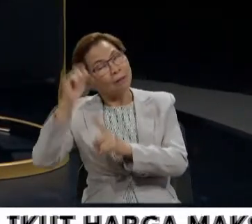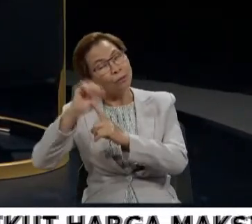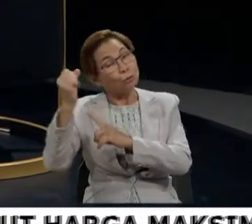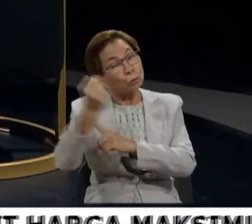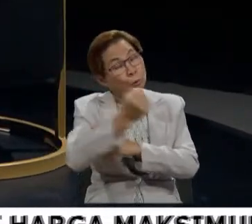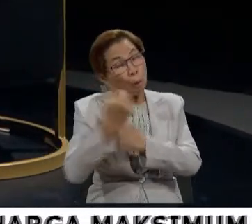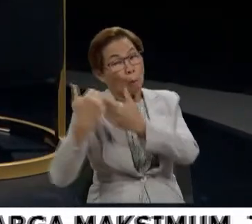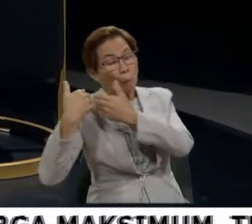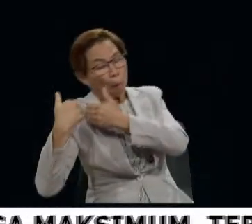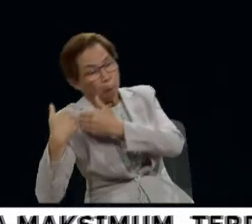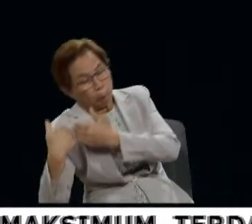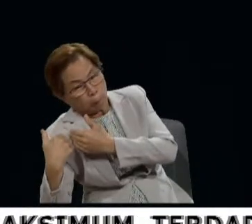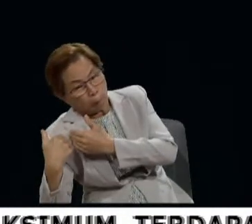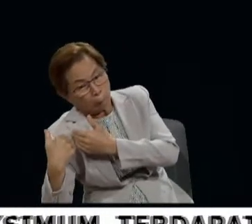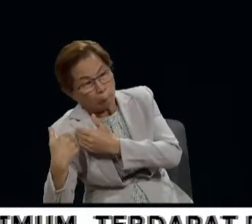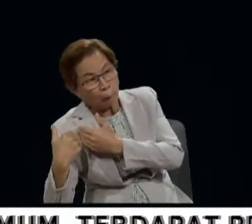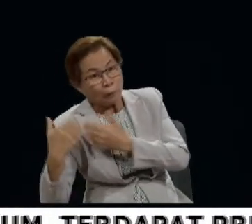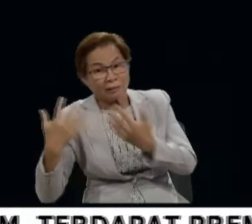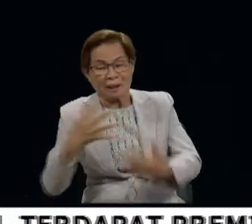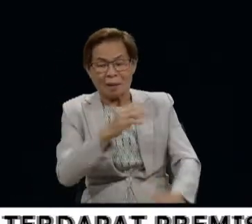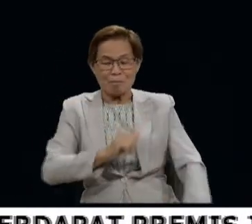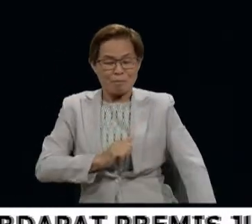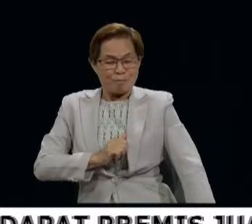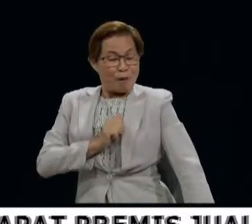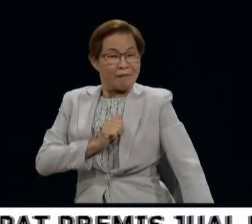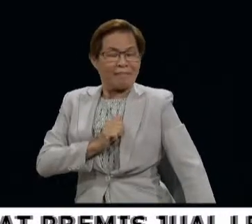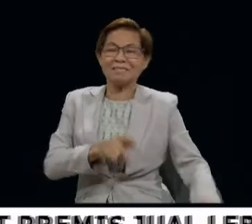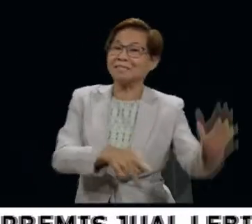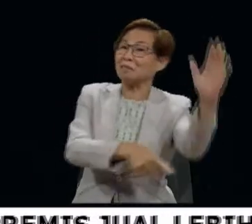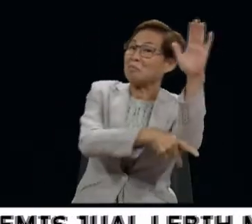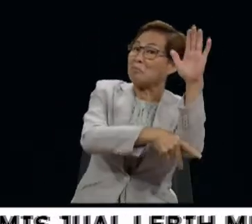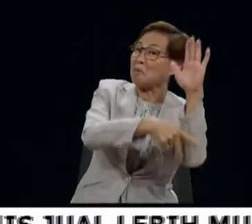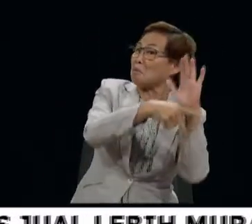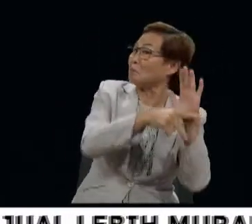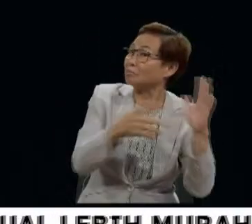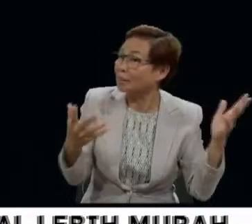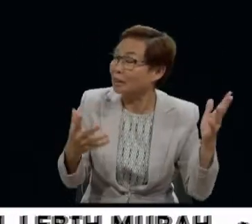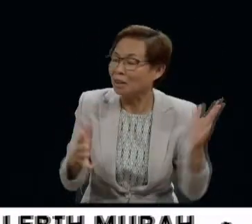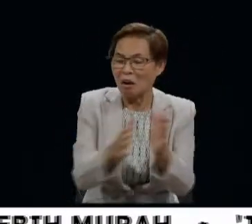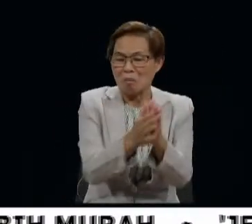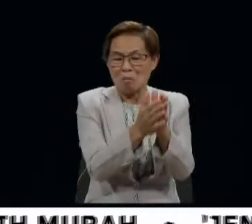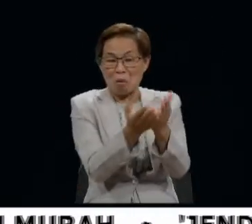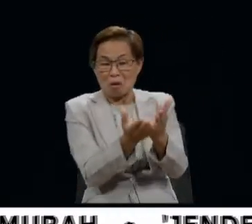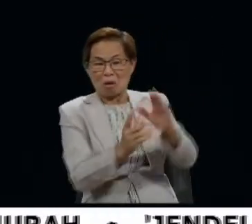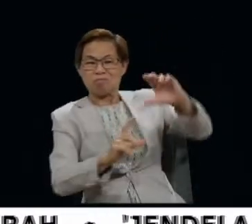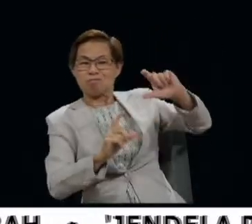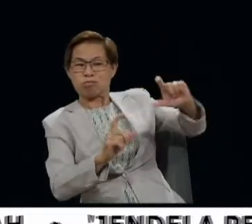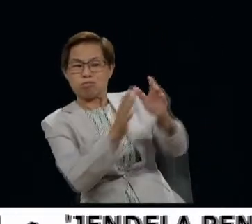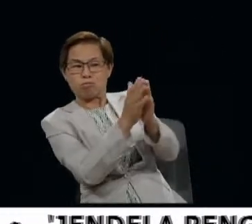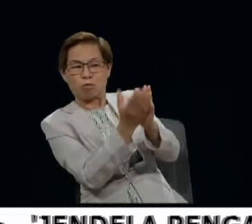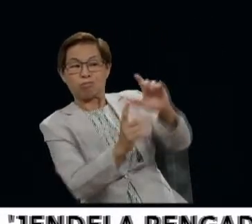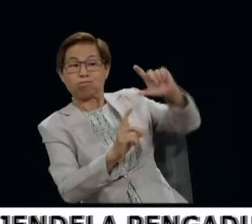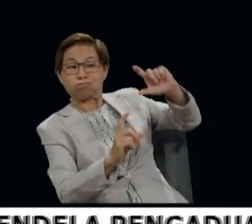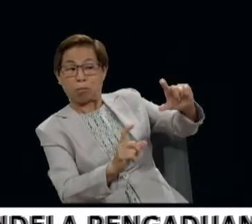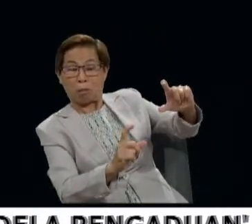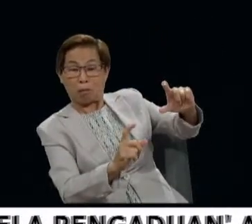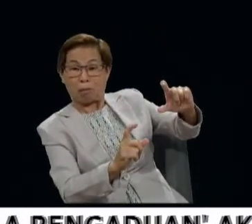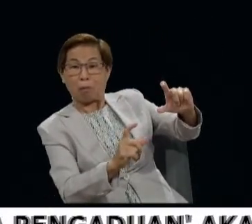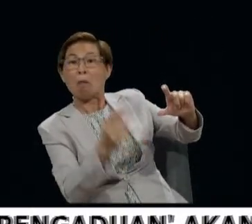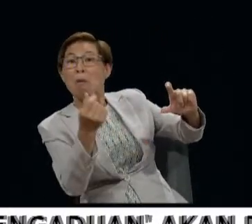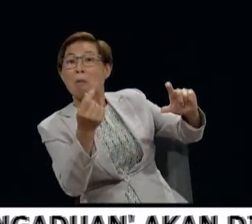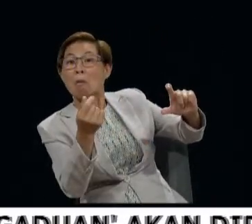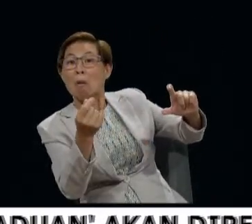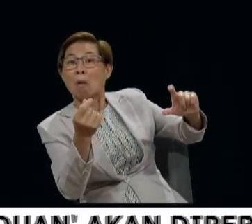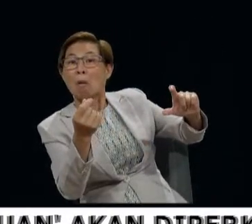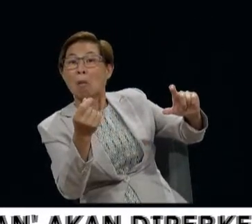berat yang Mega di parlimen dengan naskah yang tebal yang secara simboliknya bernilai